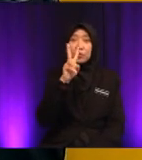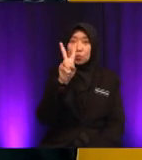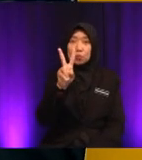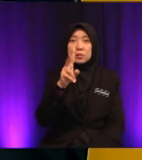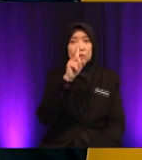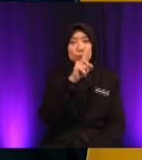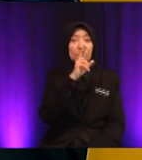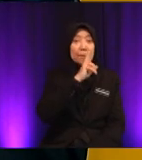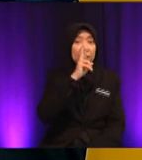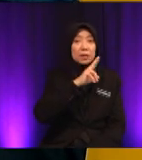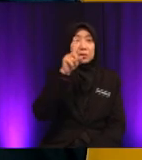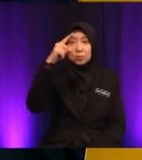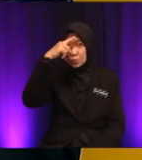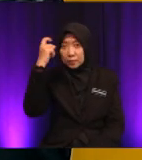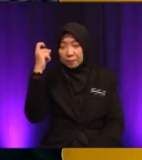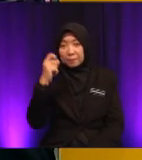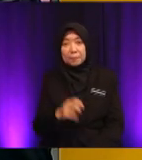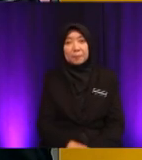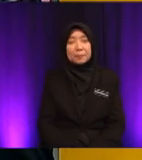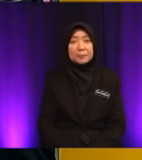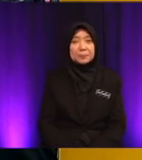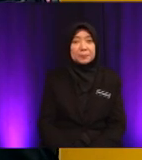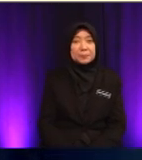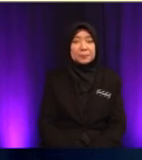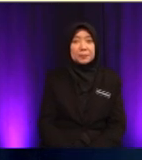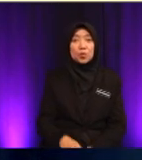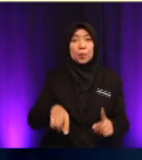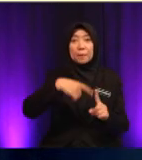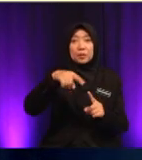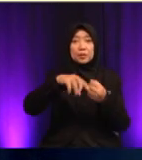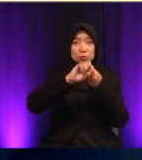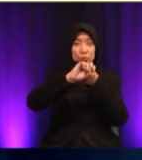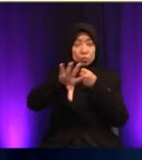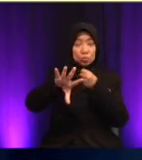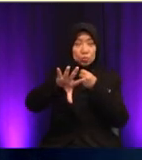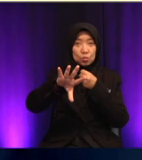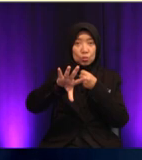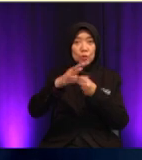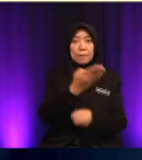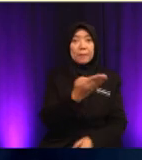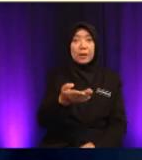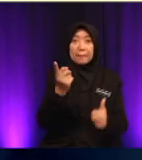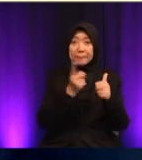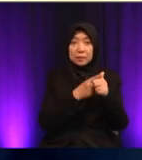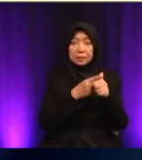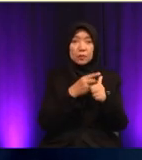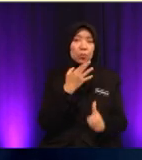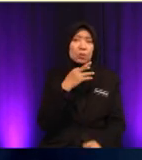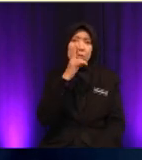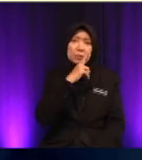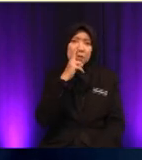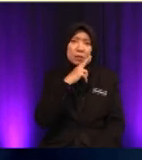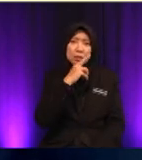hitam oke bila kita suluhkan cahaya pada objek yang pertama kita akan nampak warna merah